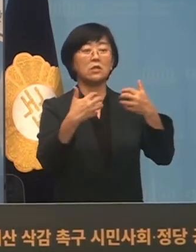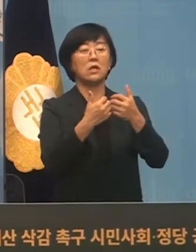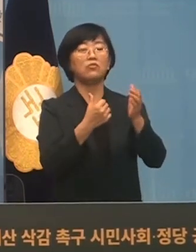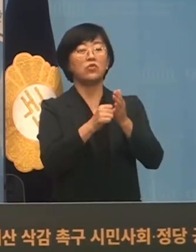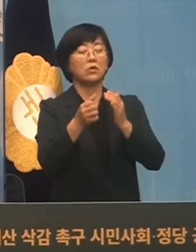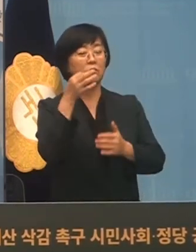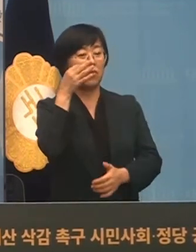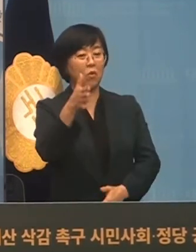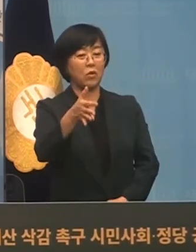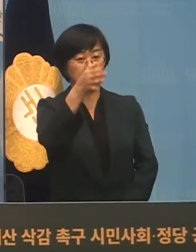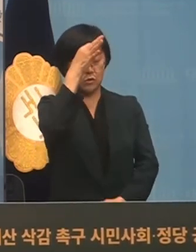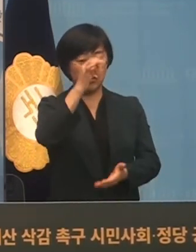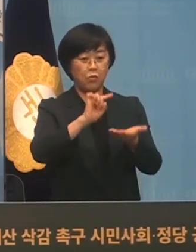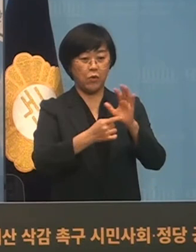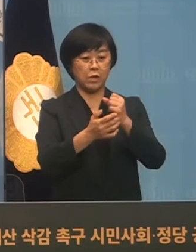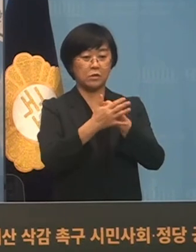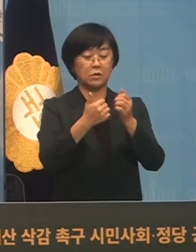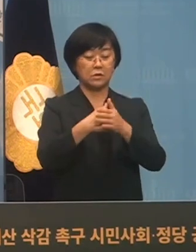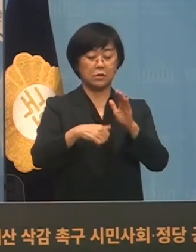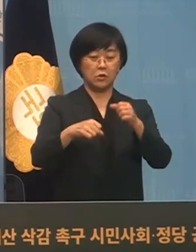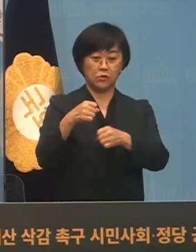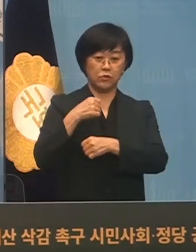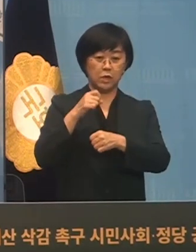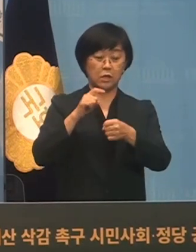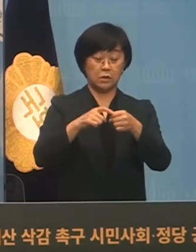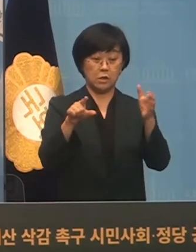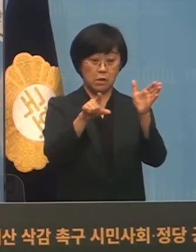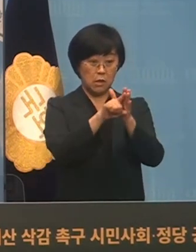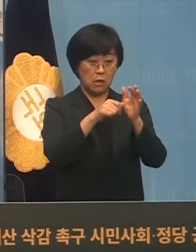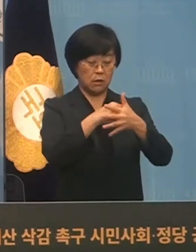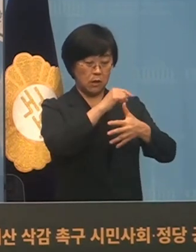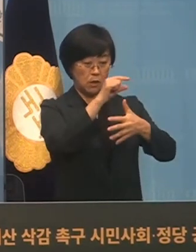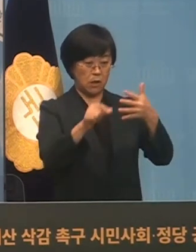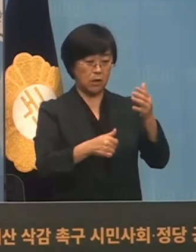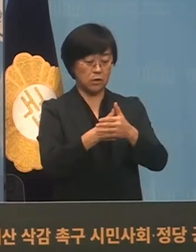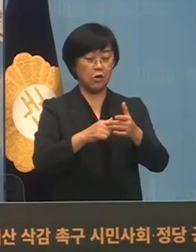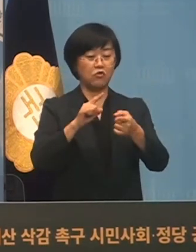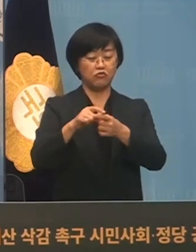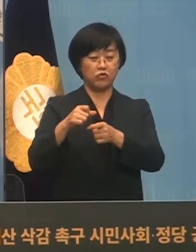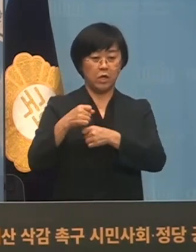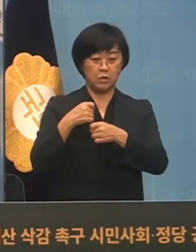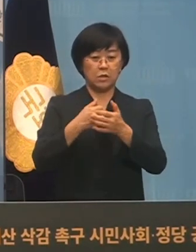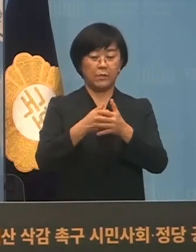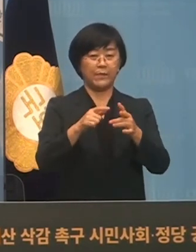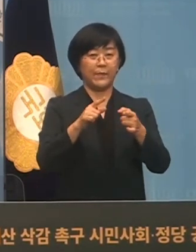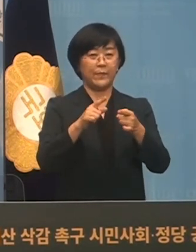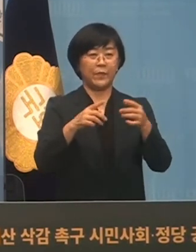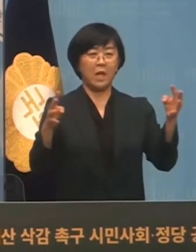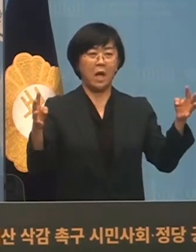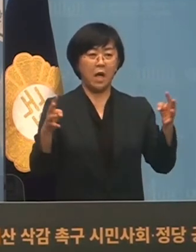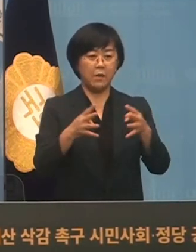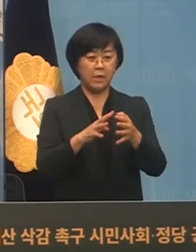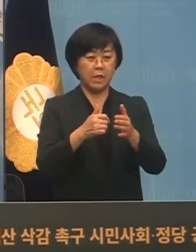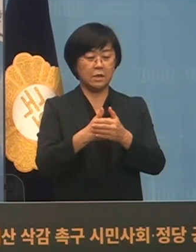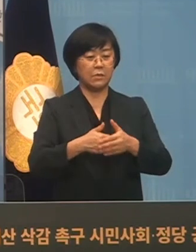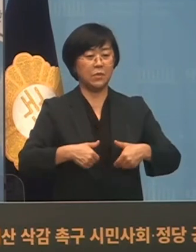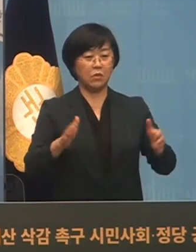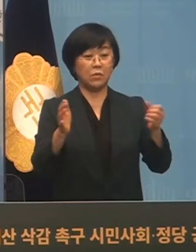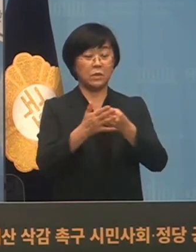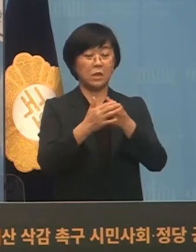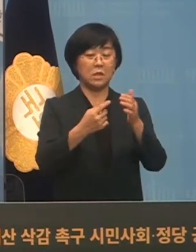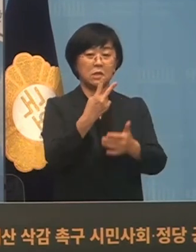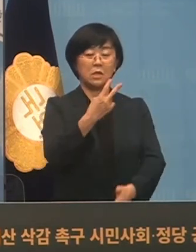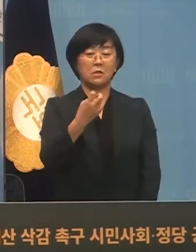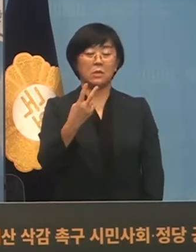공개했습니다. 판문점 선언의 군사적 신뢰 구축에 따른 단계적 구축 합의가 무색할 지경입니다. 정부는